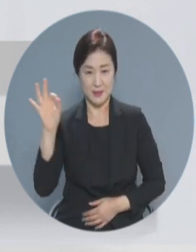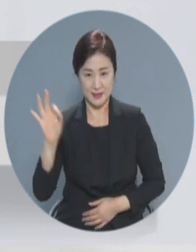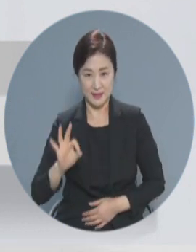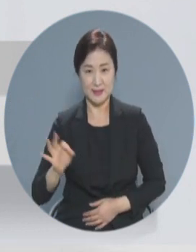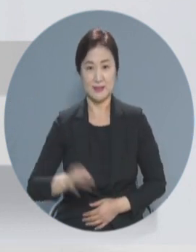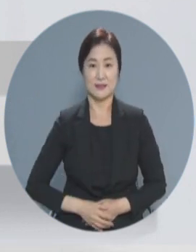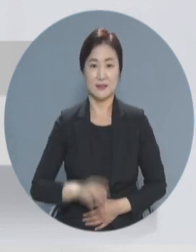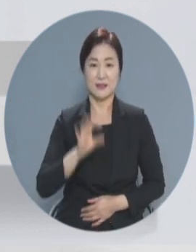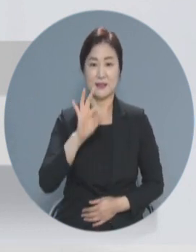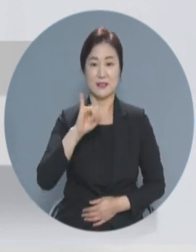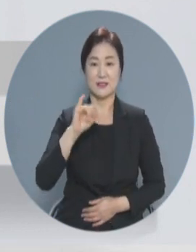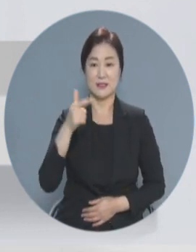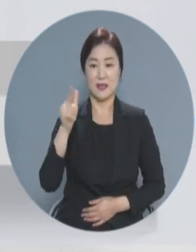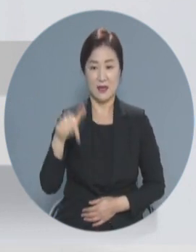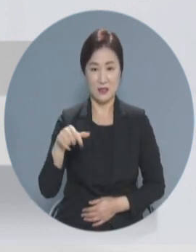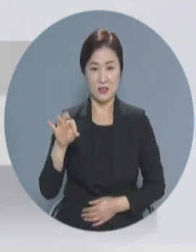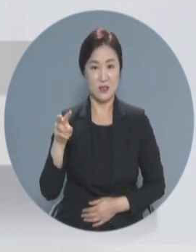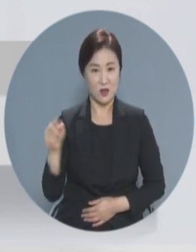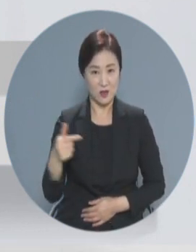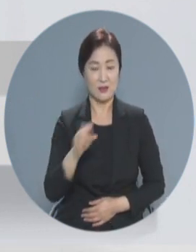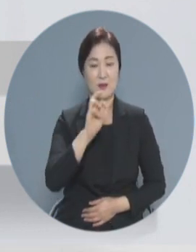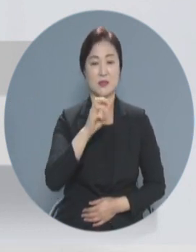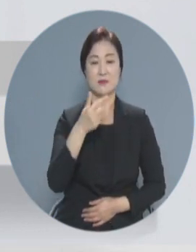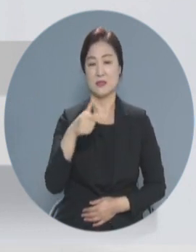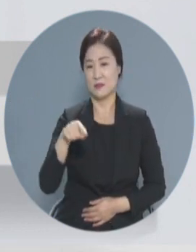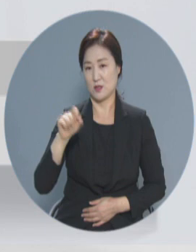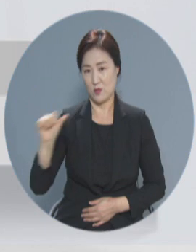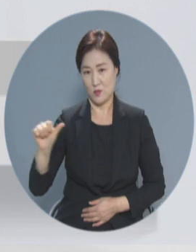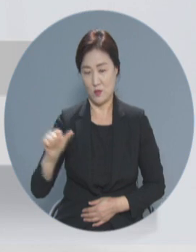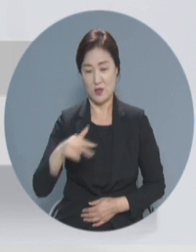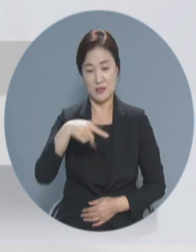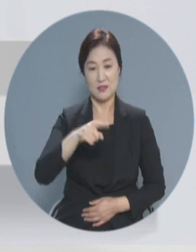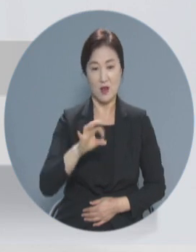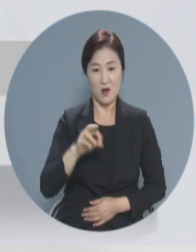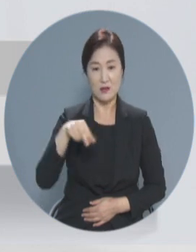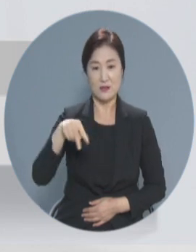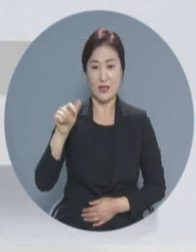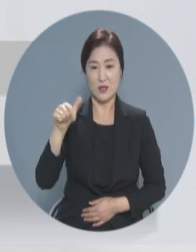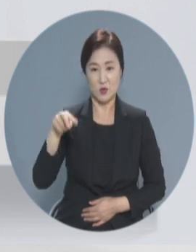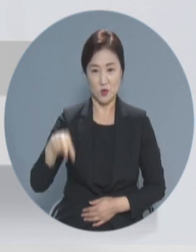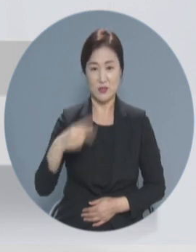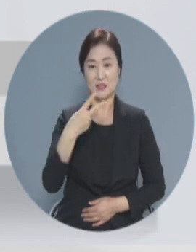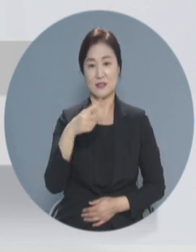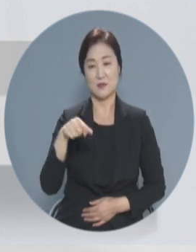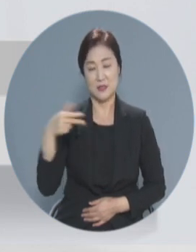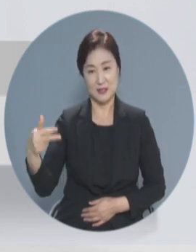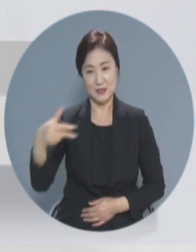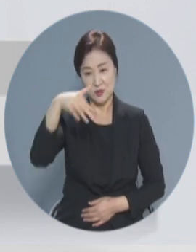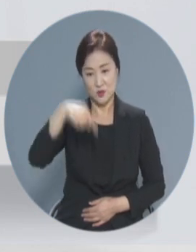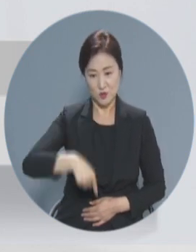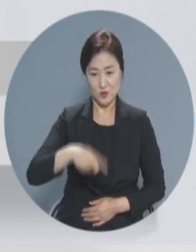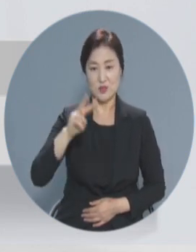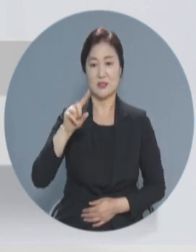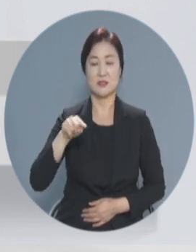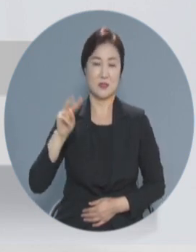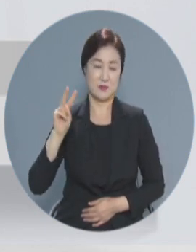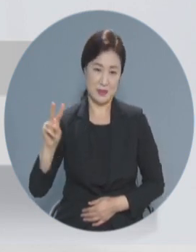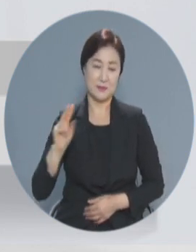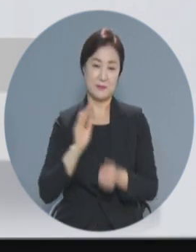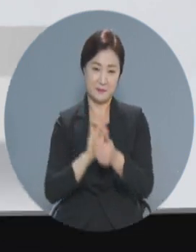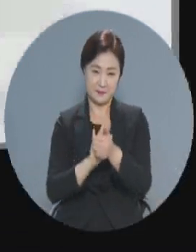이낙연 후보가 37.5% 증 세균이 점 책 추미애 2.2% 로